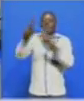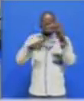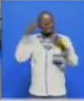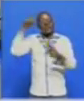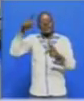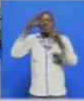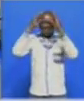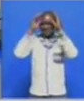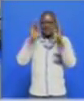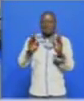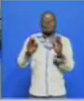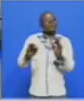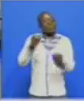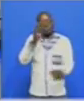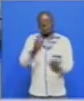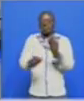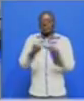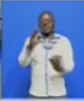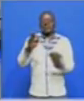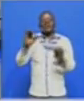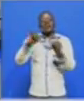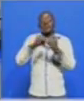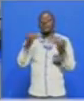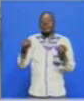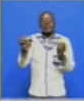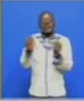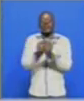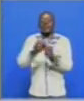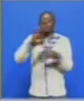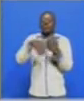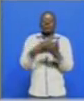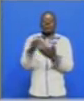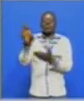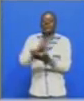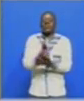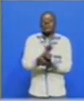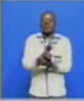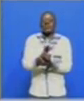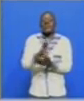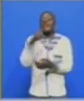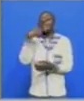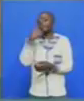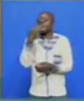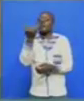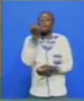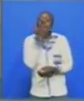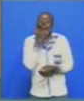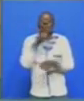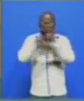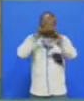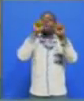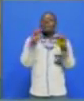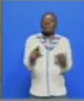décision de justice. La revue de presse est avec Abdoul Rasmane et Zongo. À qui la faute, se questionne le journal Le